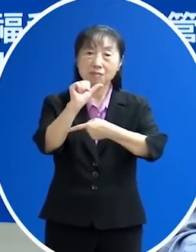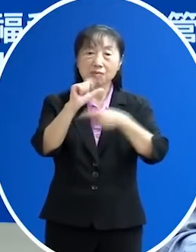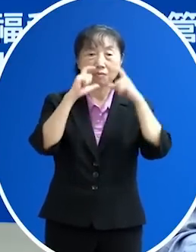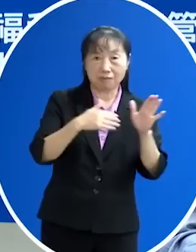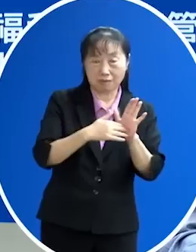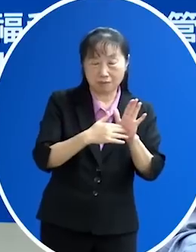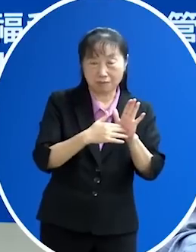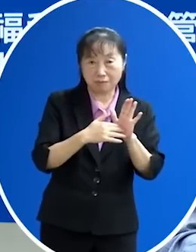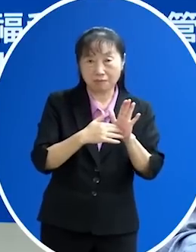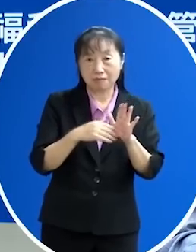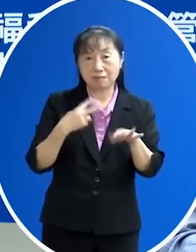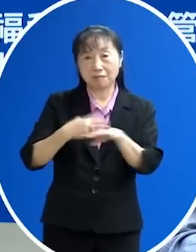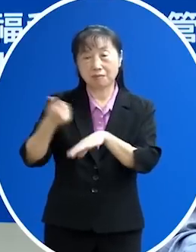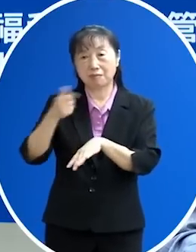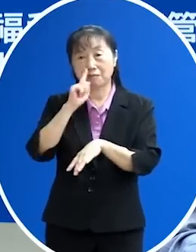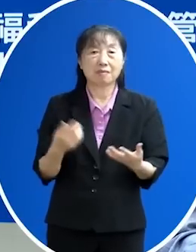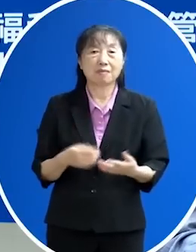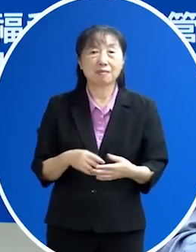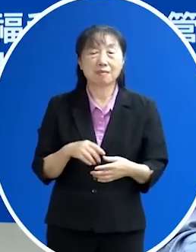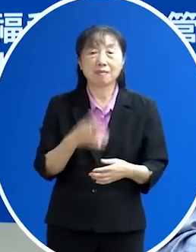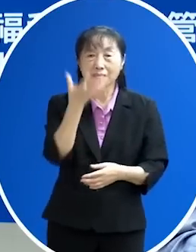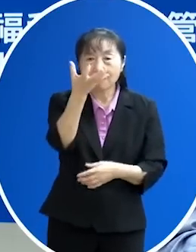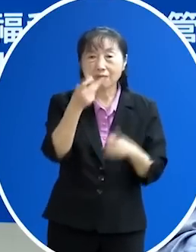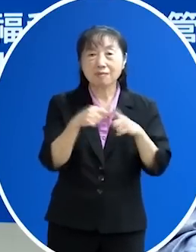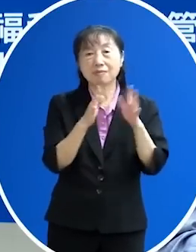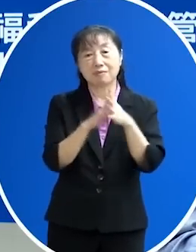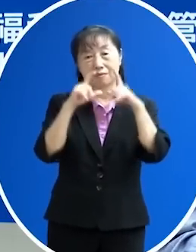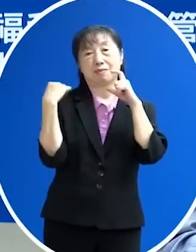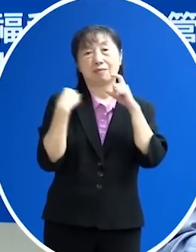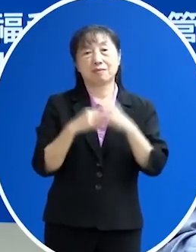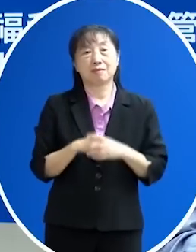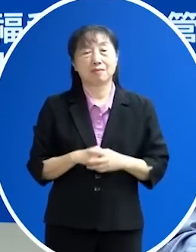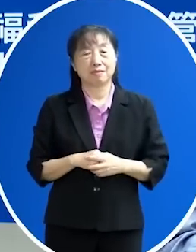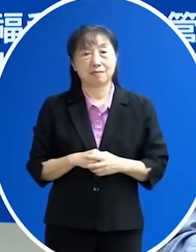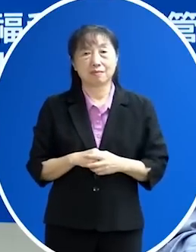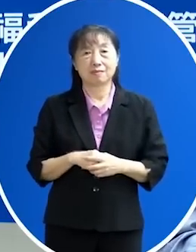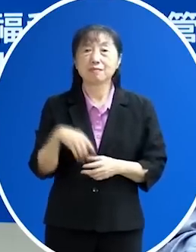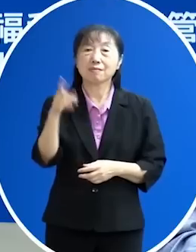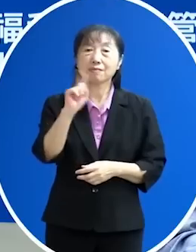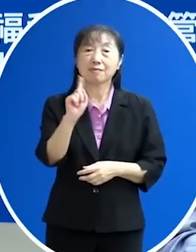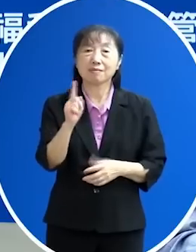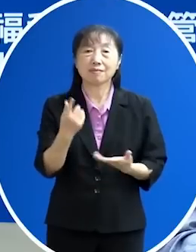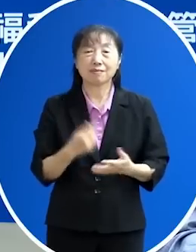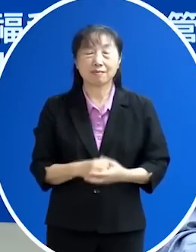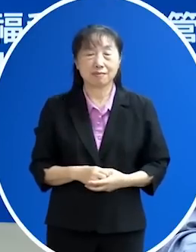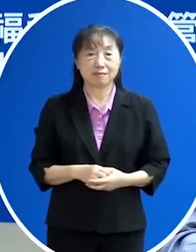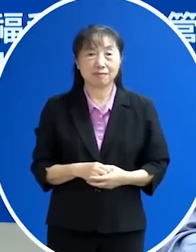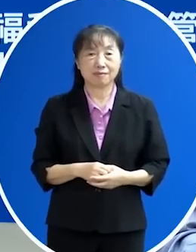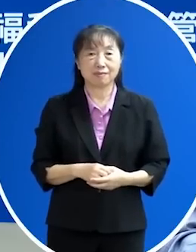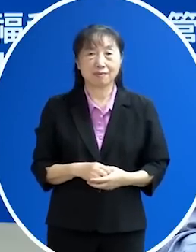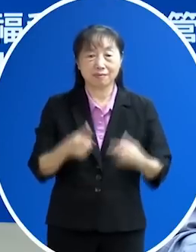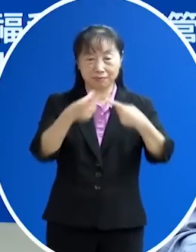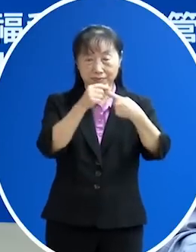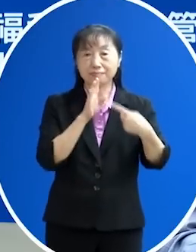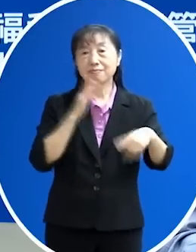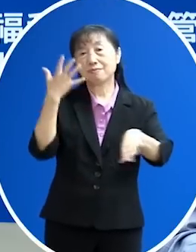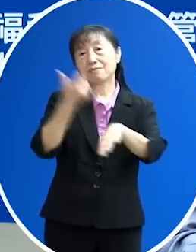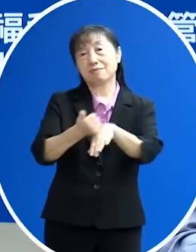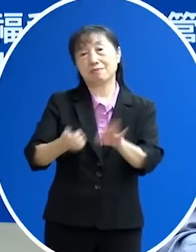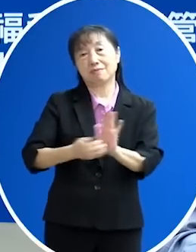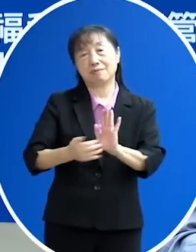戴口罩，那罗富是说10%，大部分人都还是戴着口罩。那我想原因有几个了，第一个是习